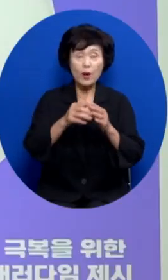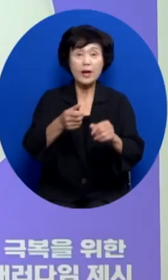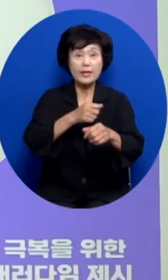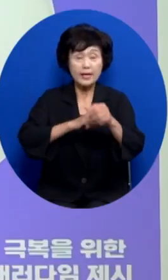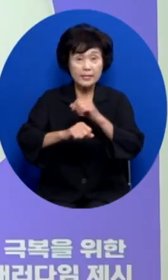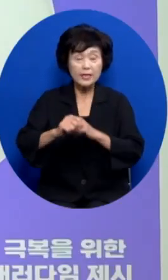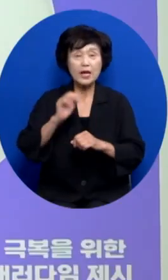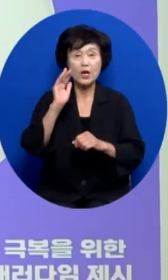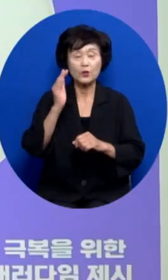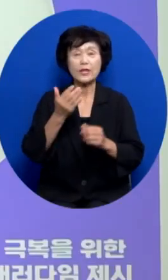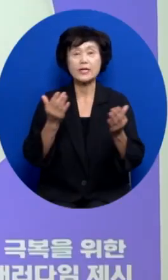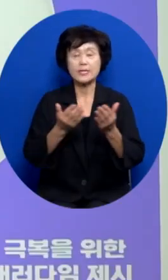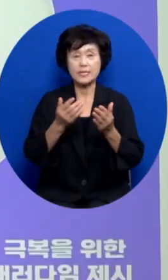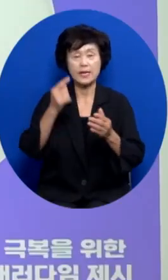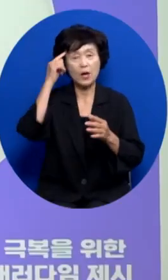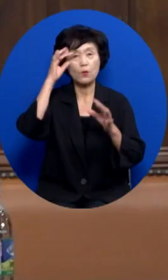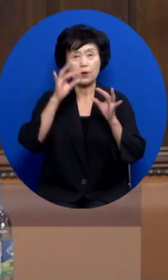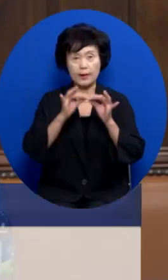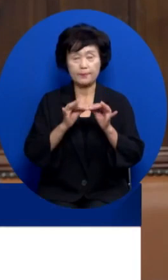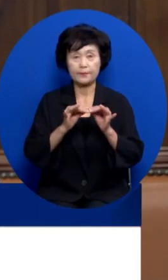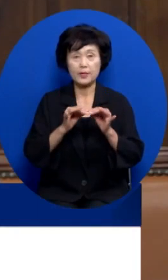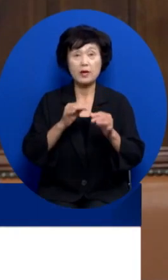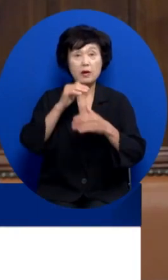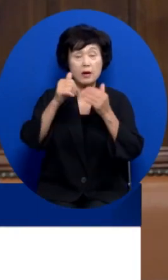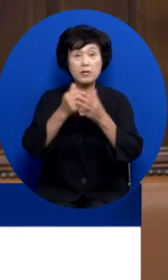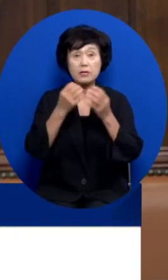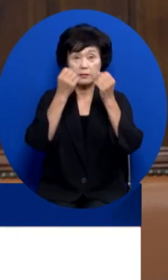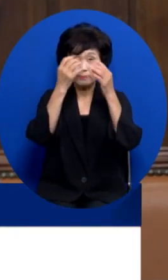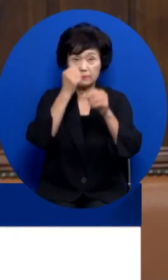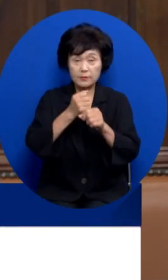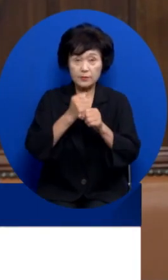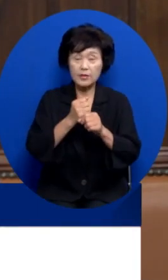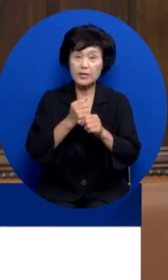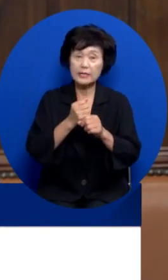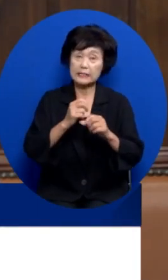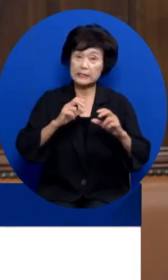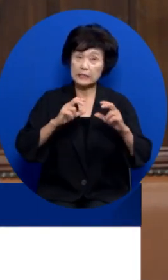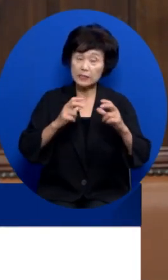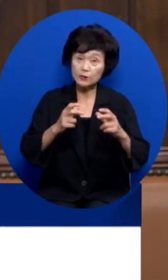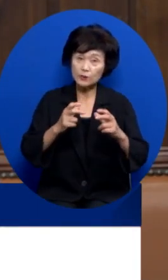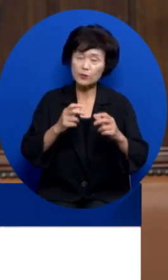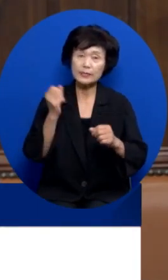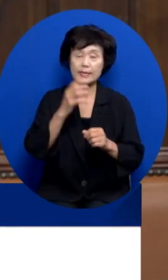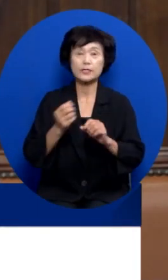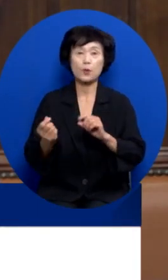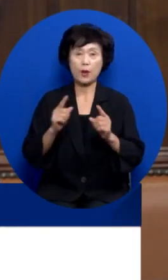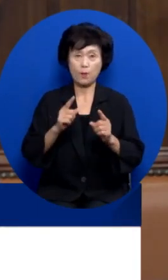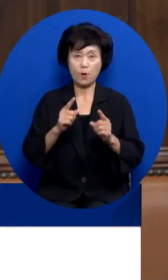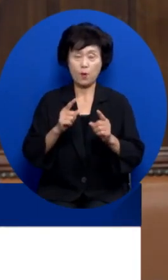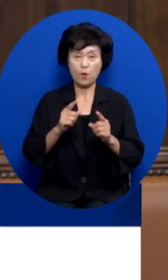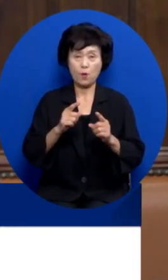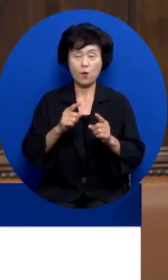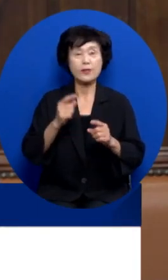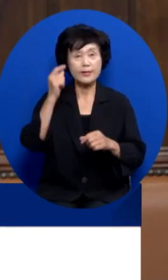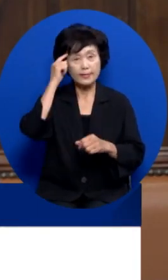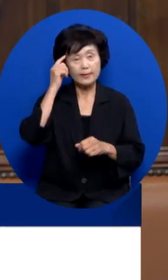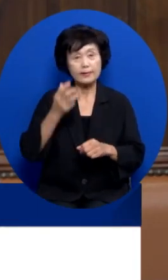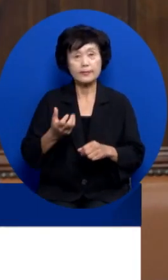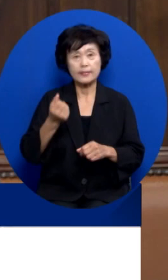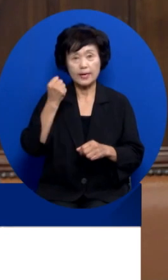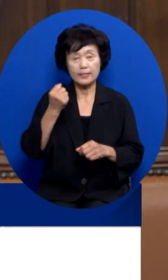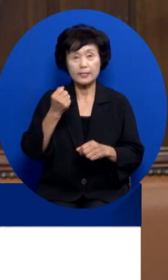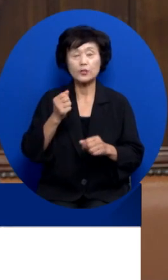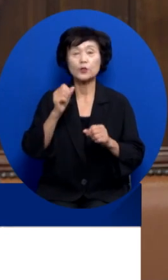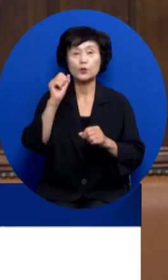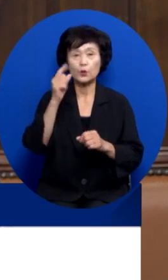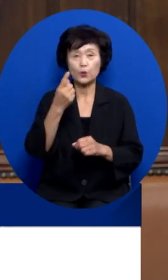당위성에 공감했습니다. 하나님이 창조하신 지구를 다시 살려야 된다는 그런 마음의 각오를 가질 수 있는